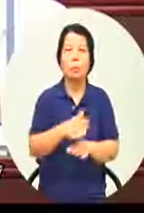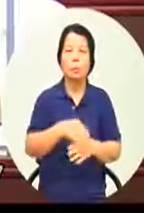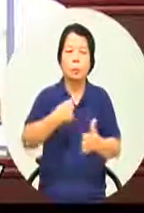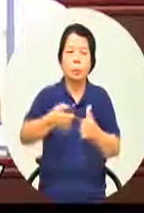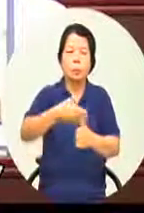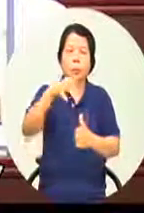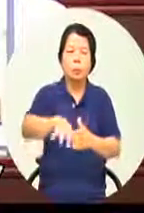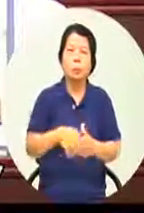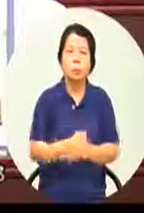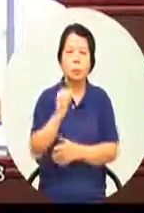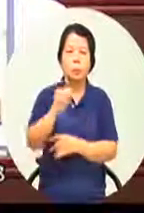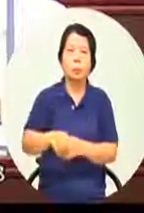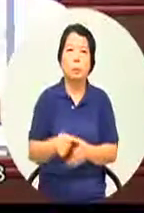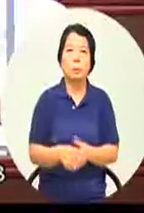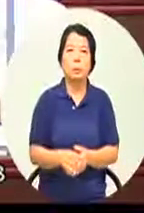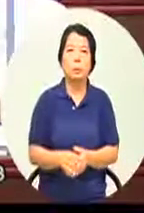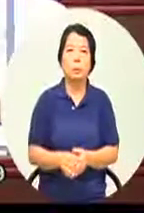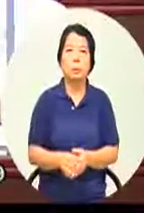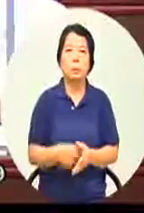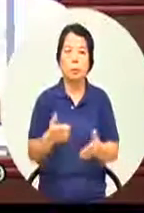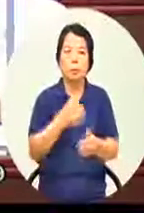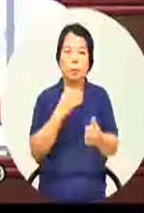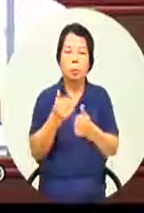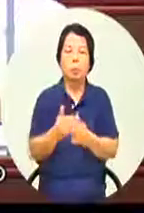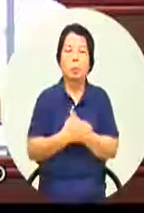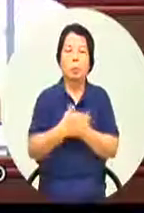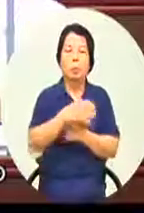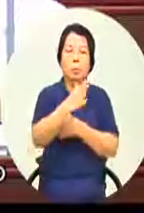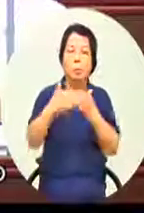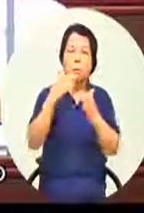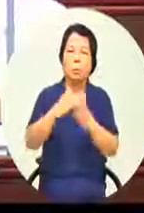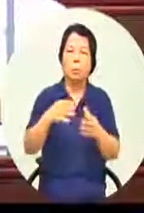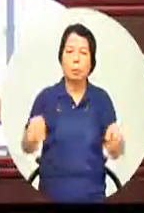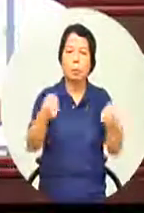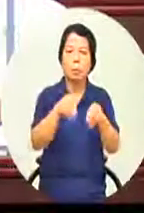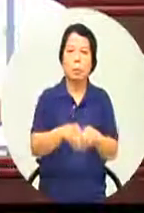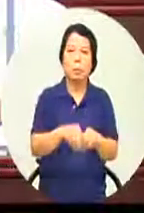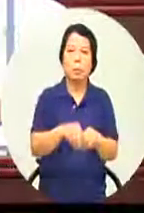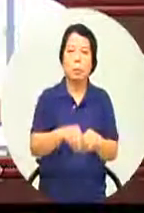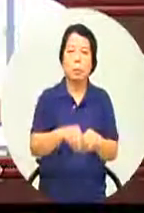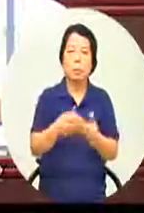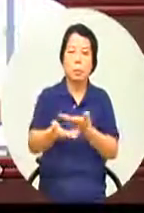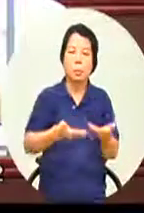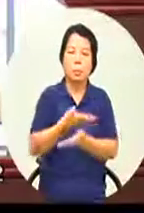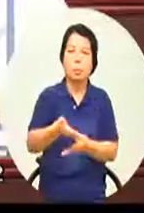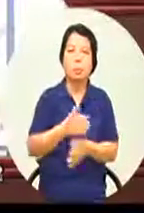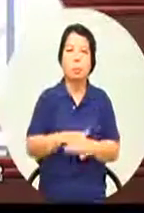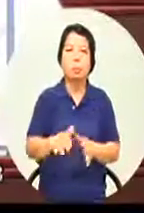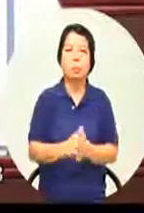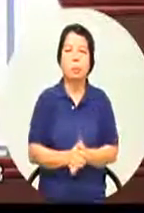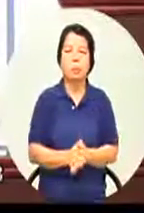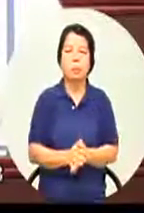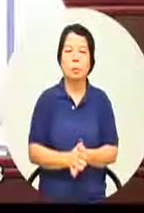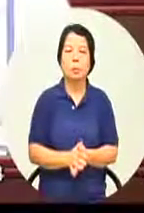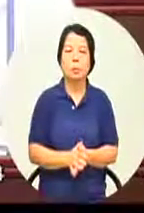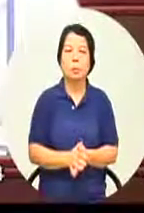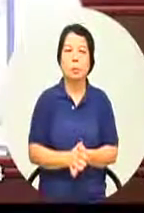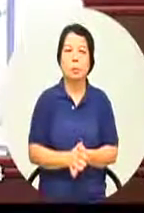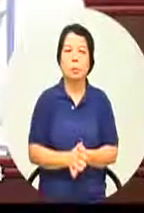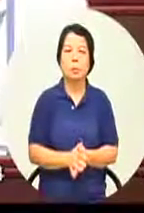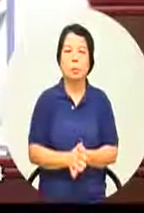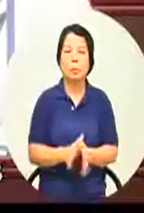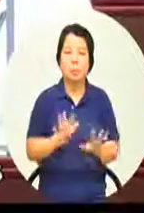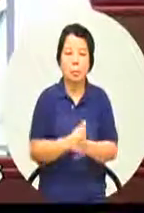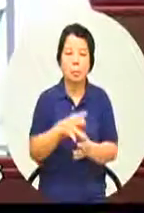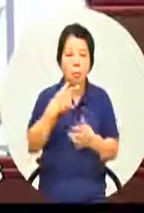也已经承诺要帮我们跟学校之间做更好的沟通，预计在之后的这一